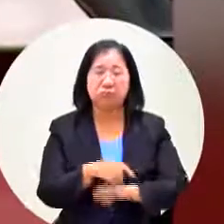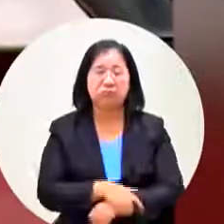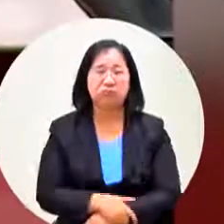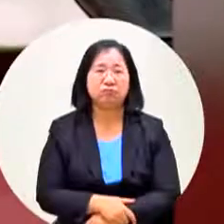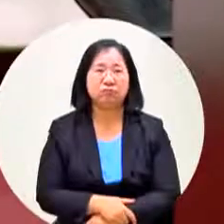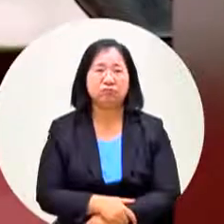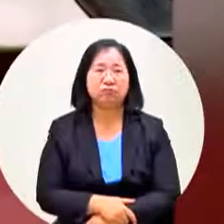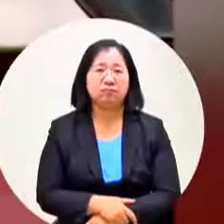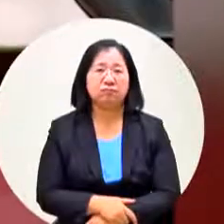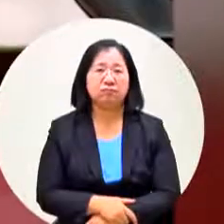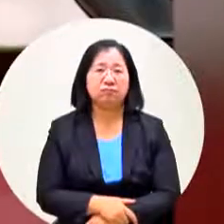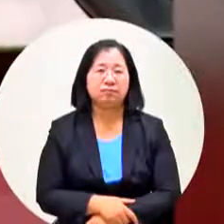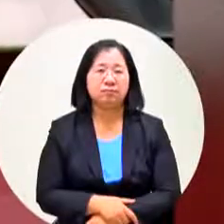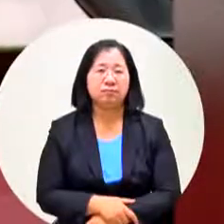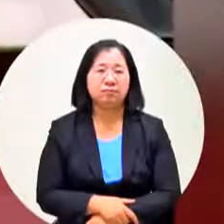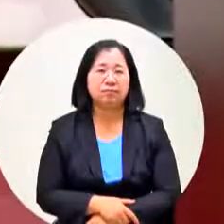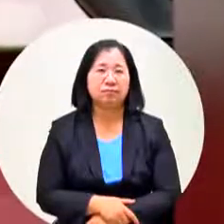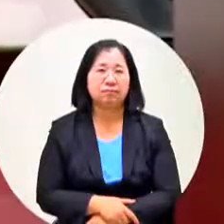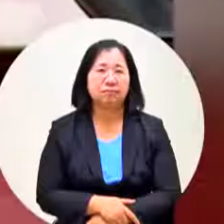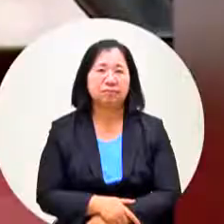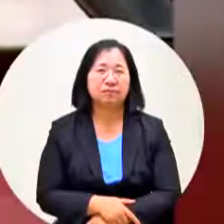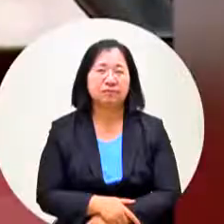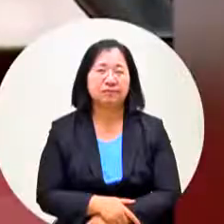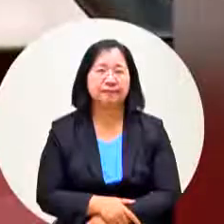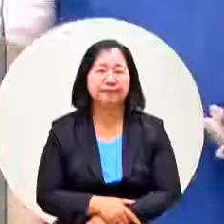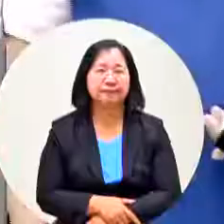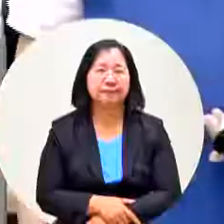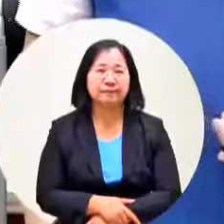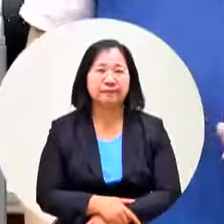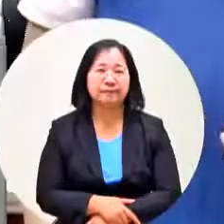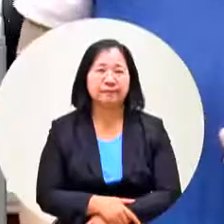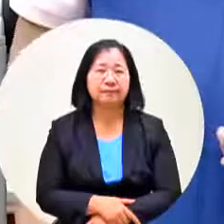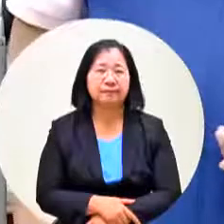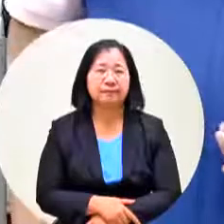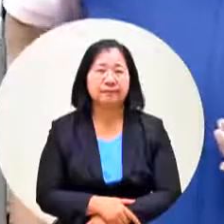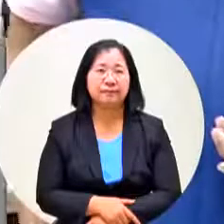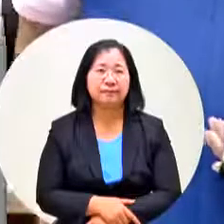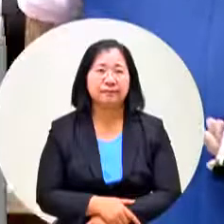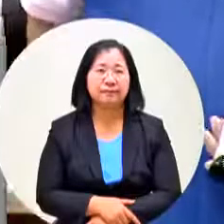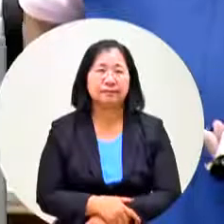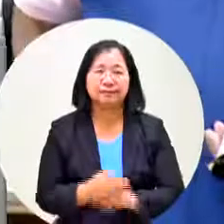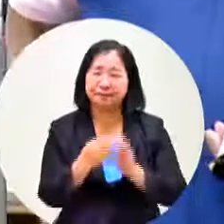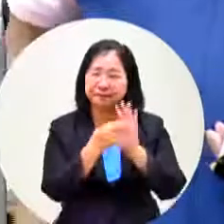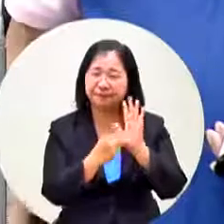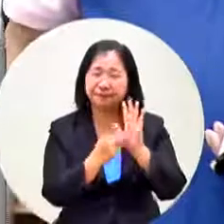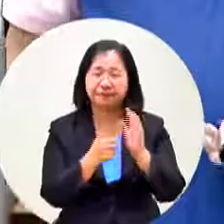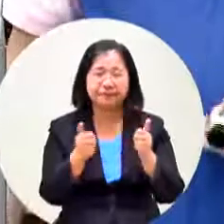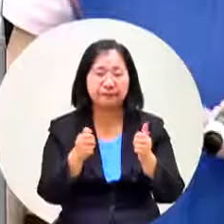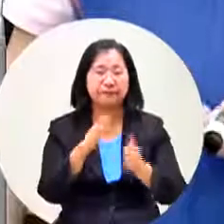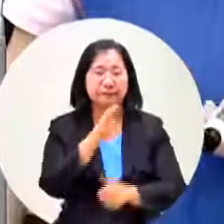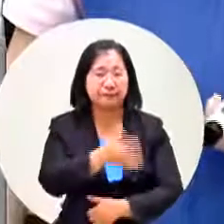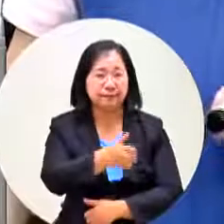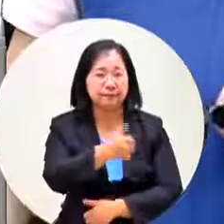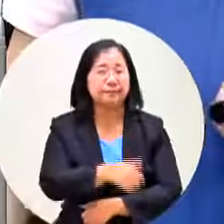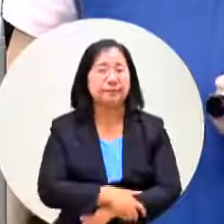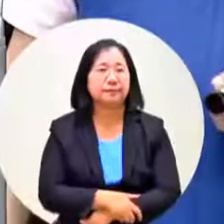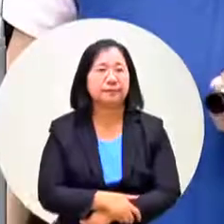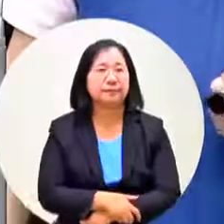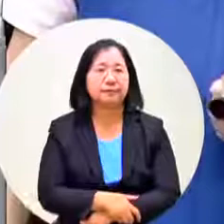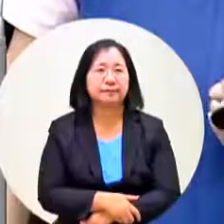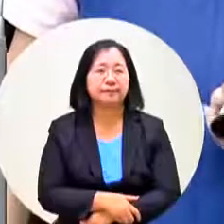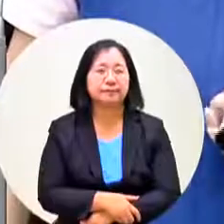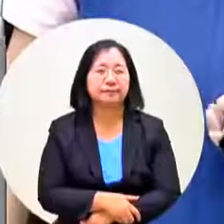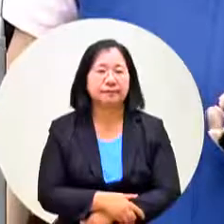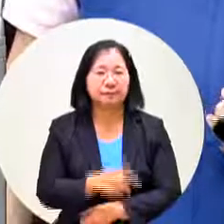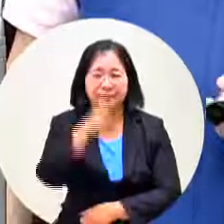个多局吼局长。你来做简单的说明一下，这哦是我头个问题